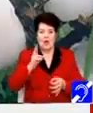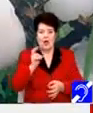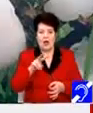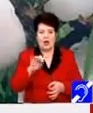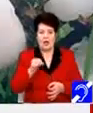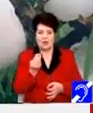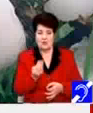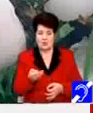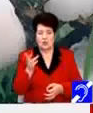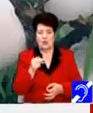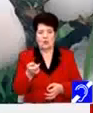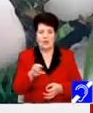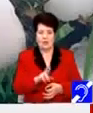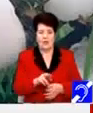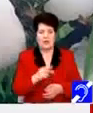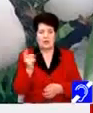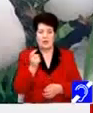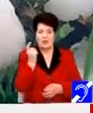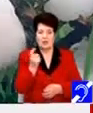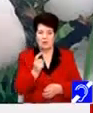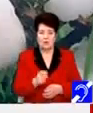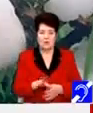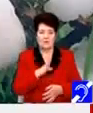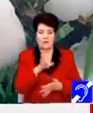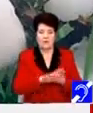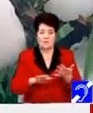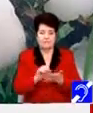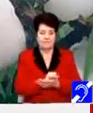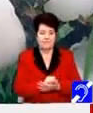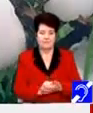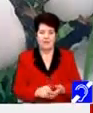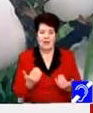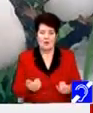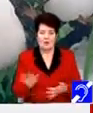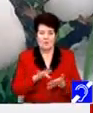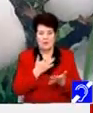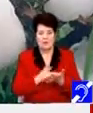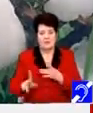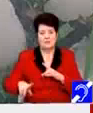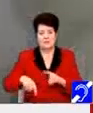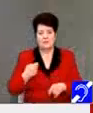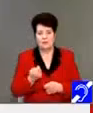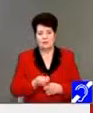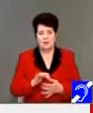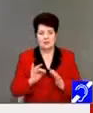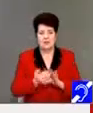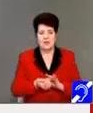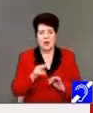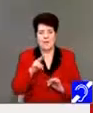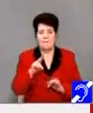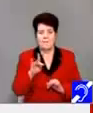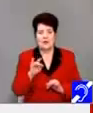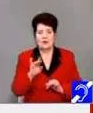și Drochi au făcut prăpăd în culturile agricultorilor. Oamenii din mai multe localități fac acum bilanțul distrugerilor. În satul